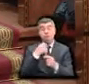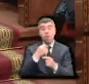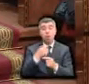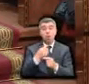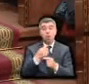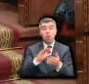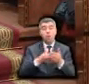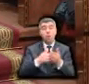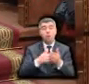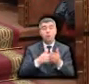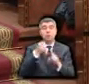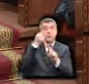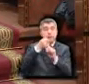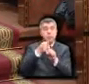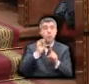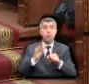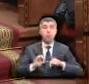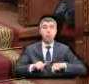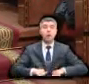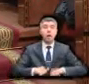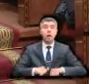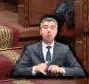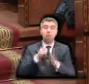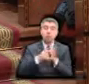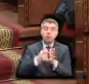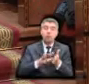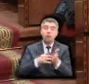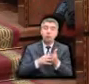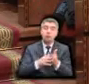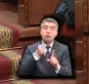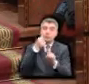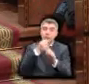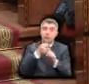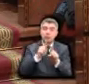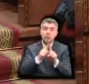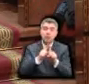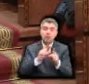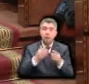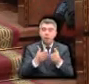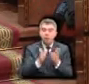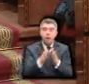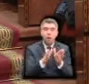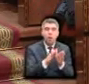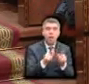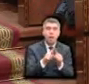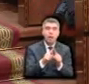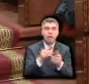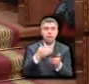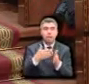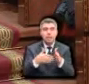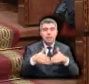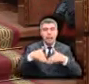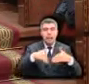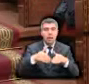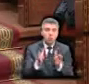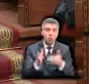القضية، كاين جهد كبير تديرو وزارة الجيز والنقل، وحنا حرصنا على أننا نفكوا هذيك الطرق. وعلى كل حال أنا ما بغيتش ندير مقارنة